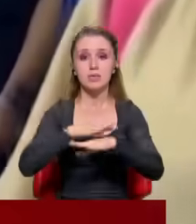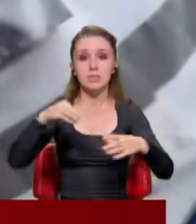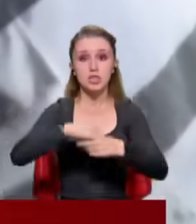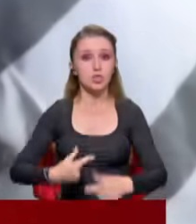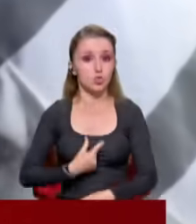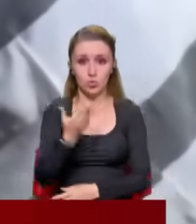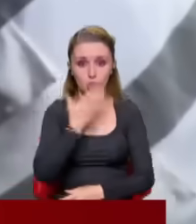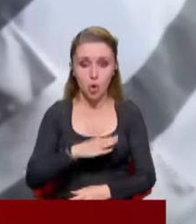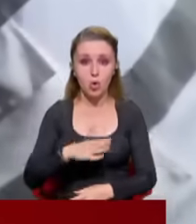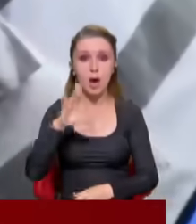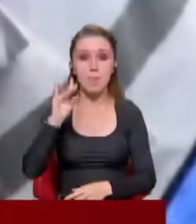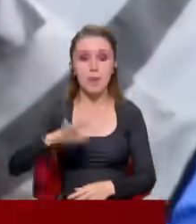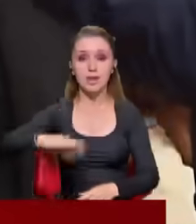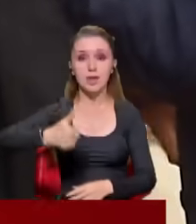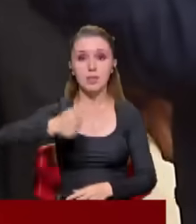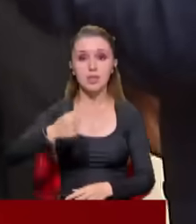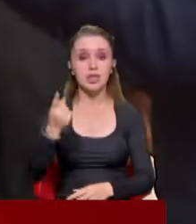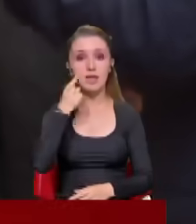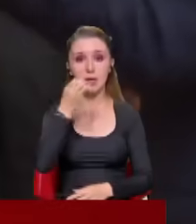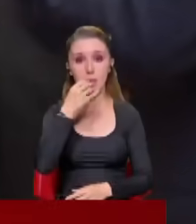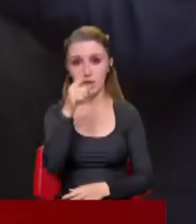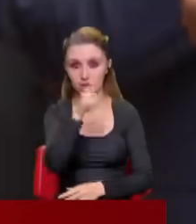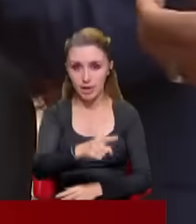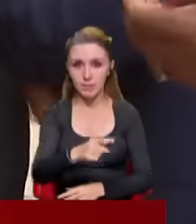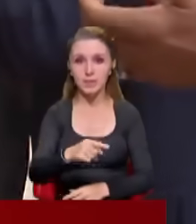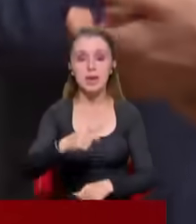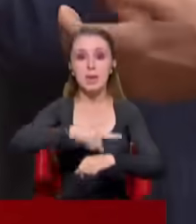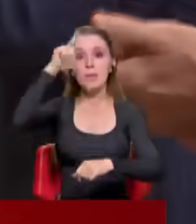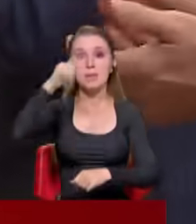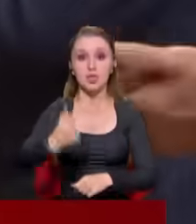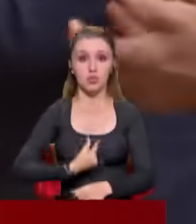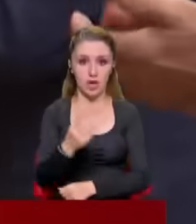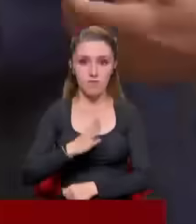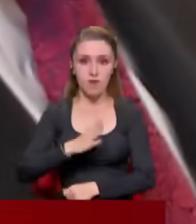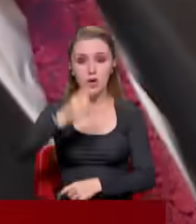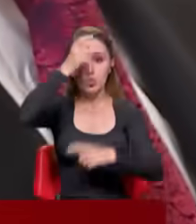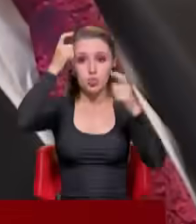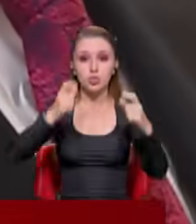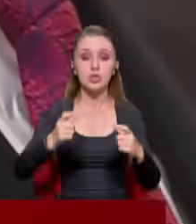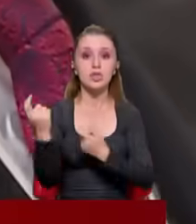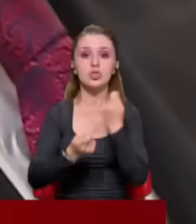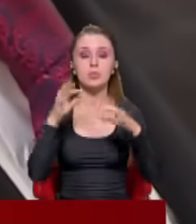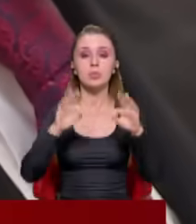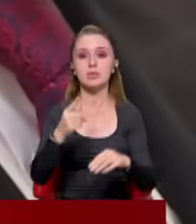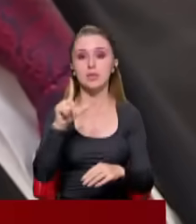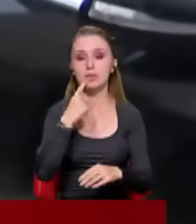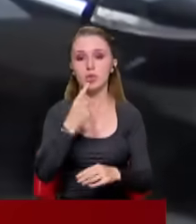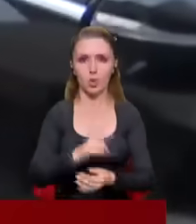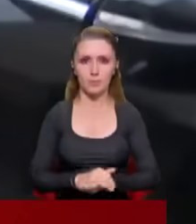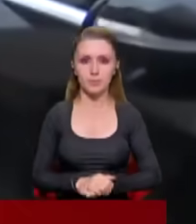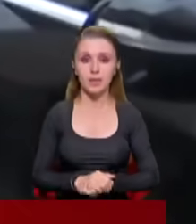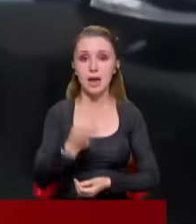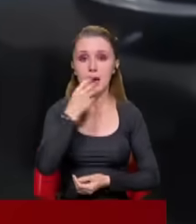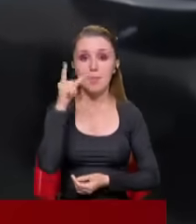gözükmez Ken MHP Genel Başkanı Devlet Bahçeli'den 24 saat uyarısı ve Türkiye devreye girmeli önerisi geldi